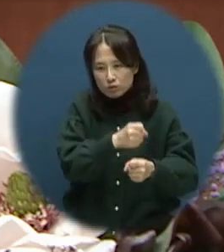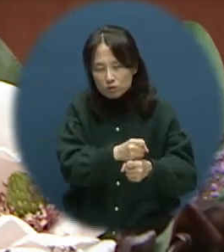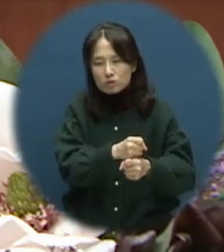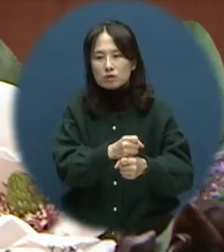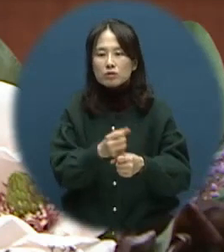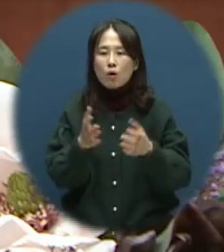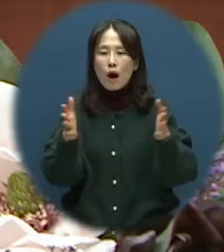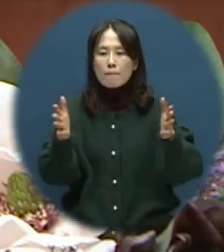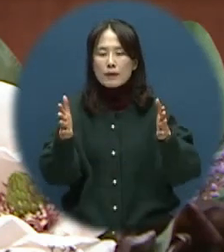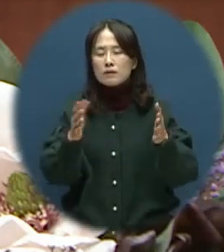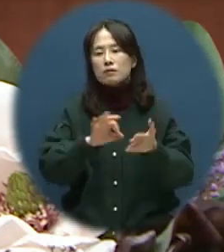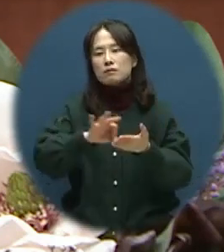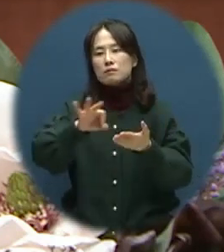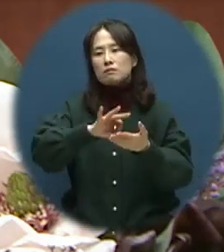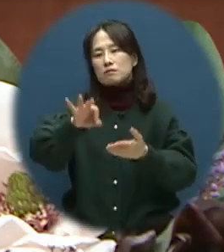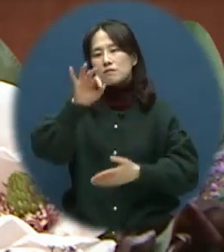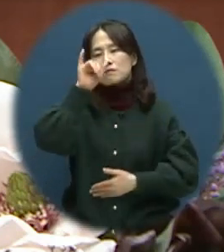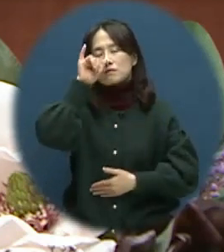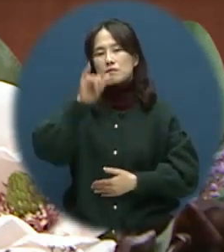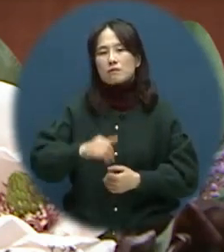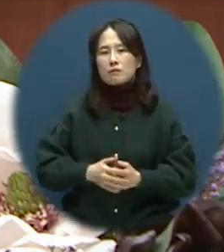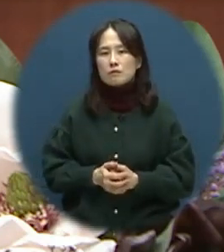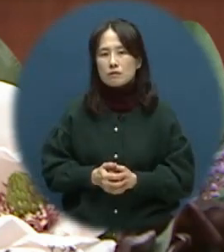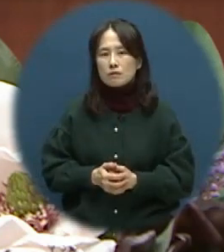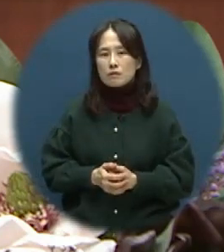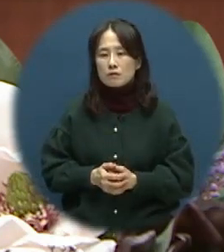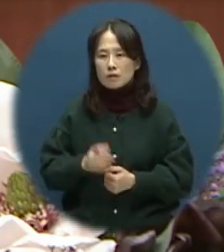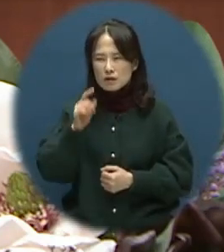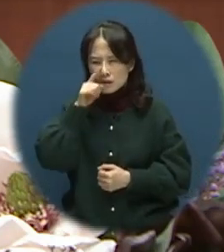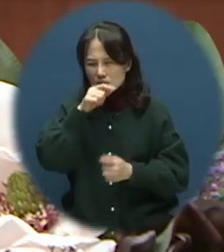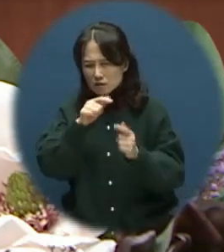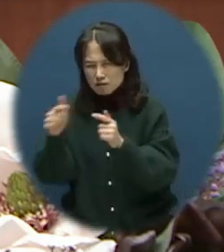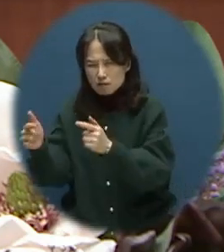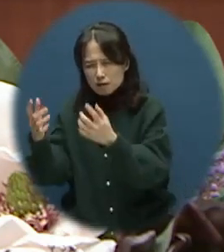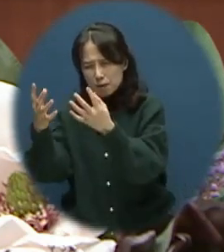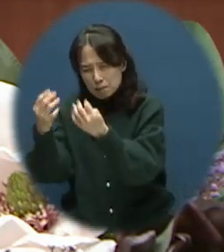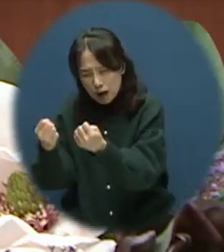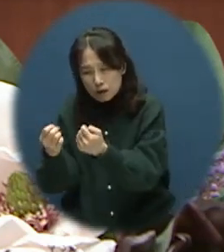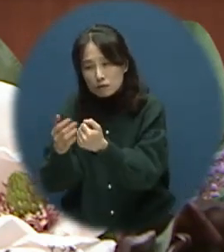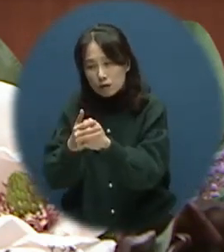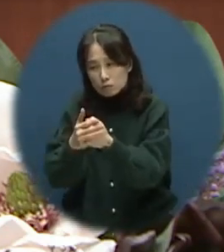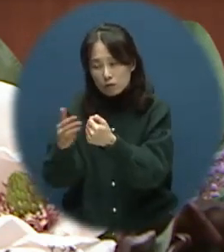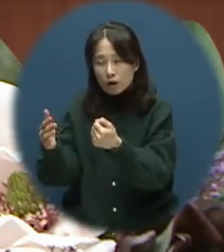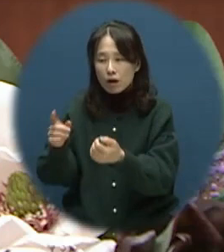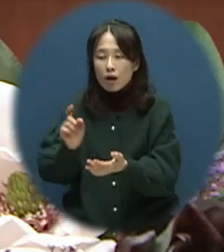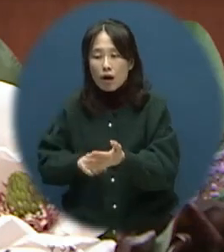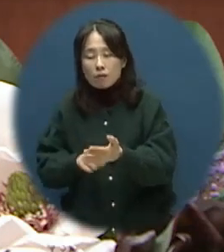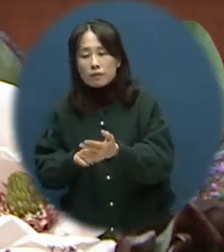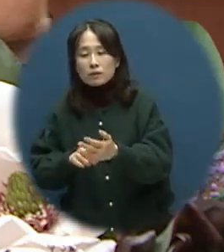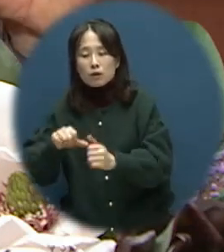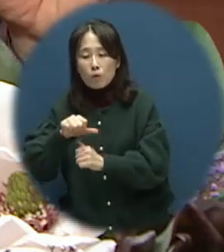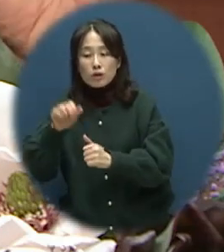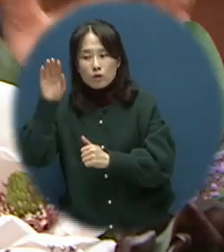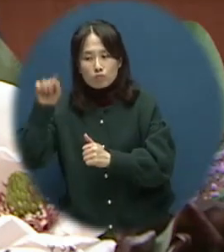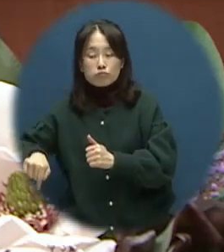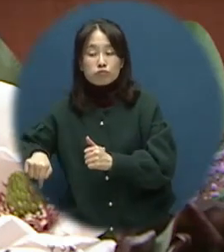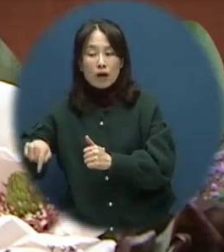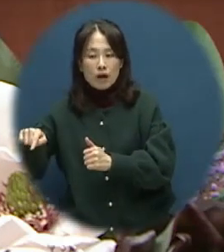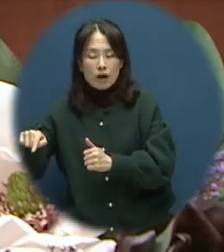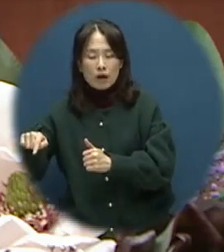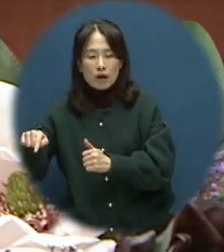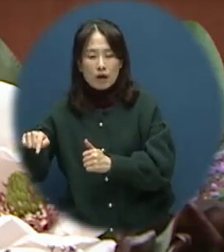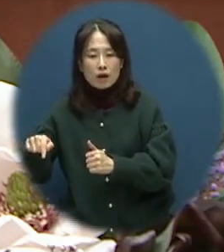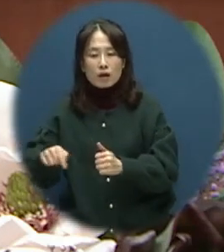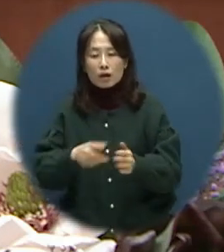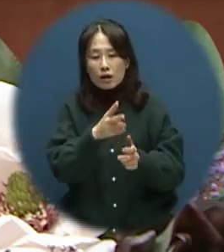중에 있습니다. 그래서 너무나 오히려 쓰레기가 많다라는 이유 때문에 다급해서 환경부가 네. 환경부가 잘못한 정책